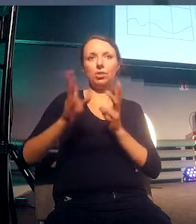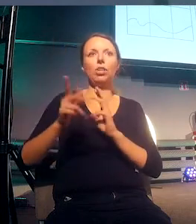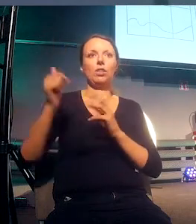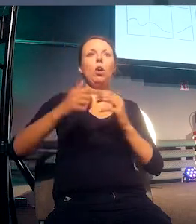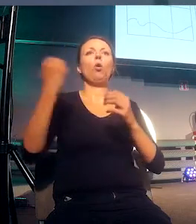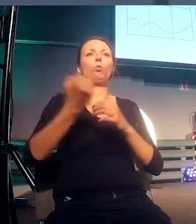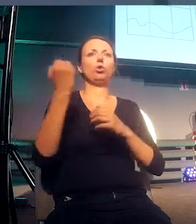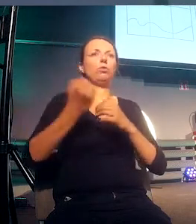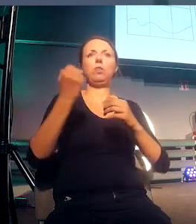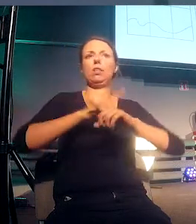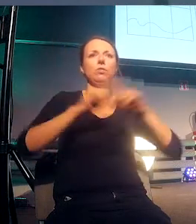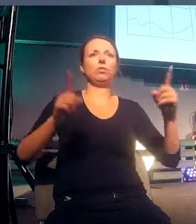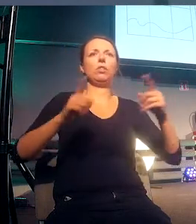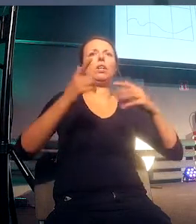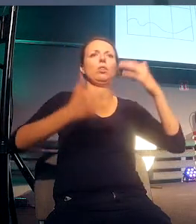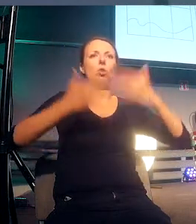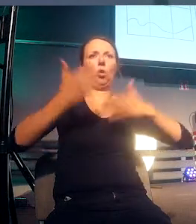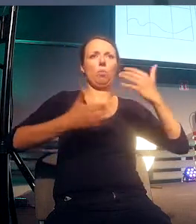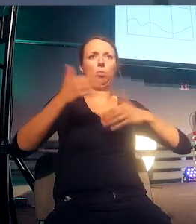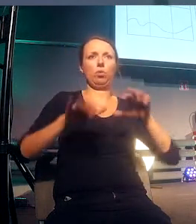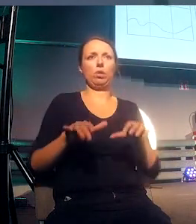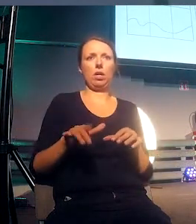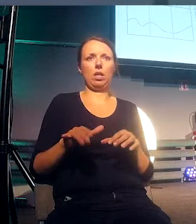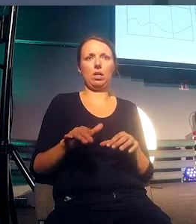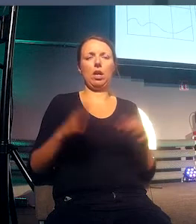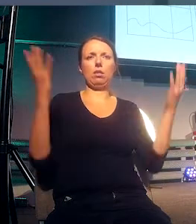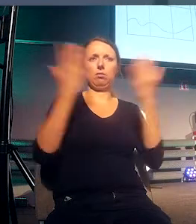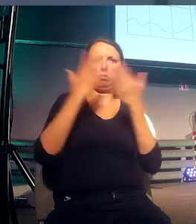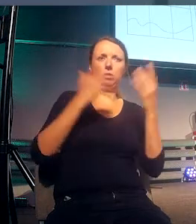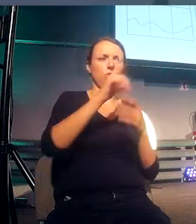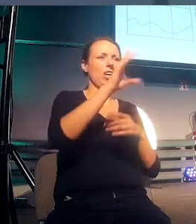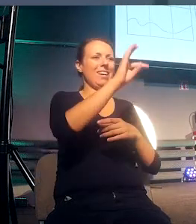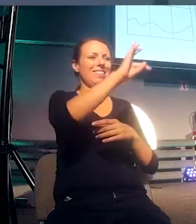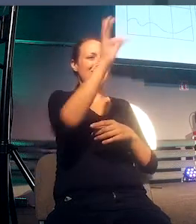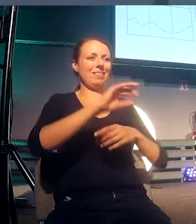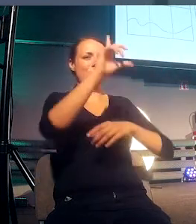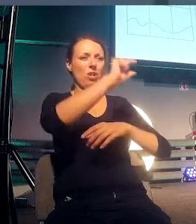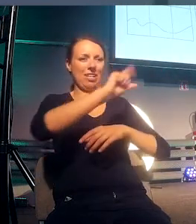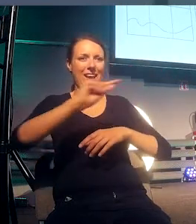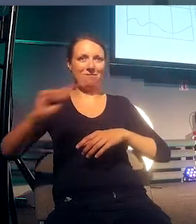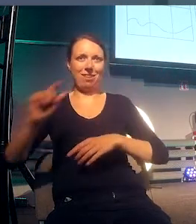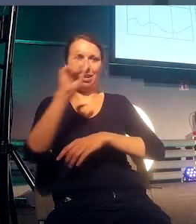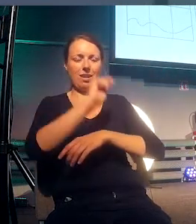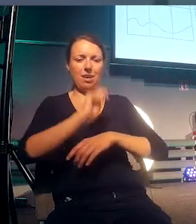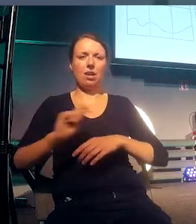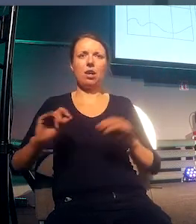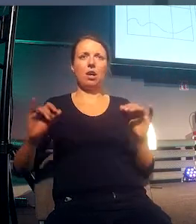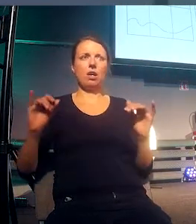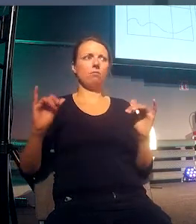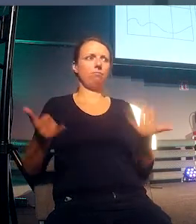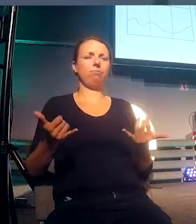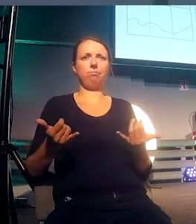komputera, co wydawałoby się być dosyć zaskakujące, no bo typografia obecnie jakby tworzy się nie ręcznie,